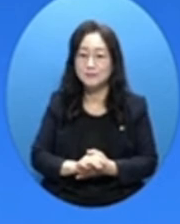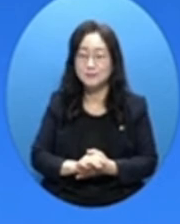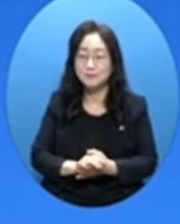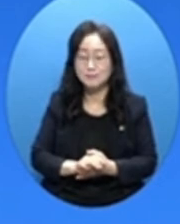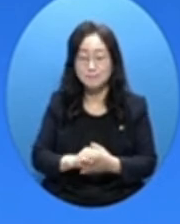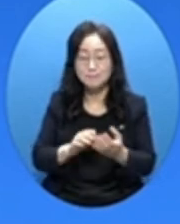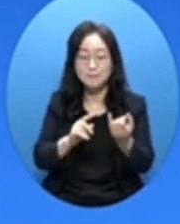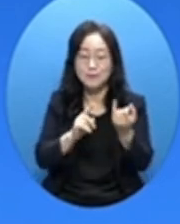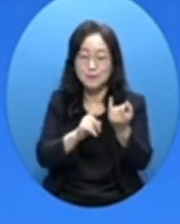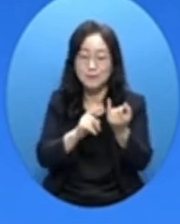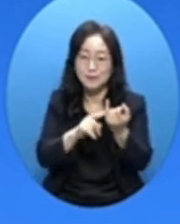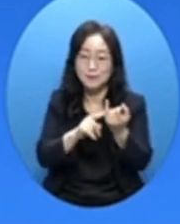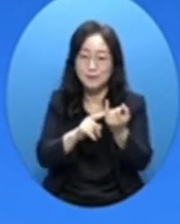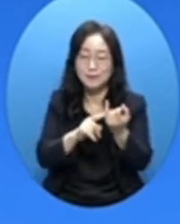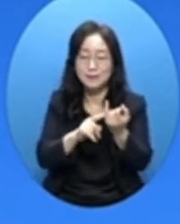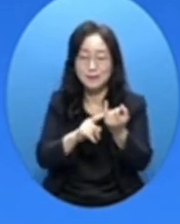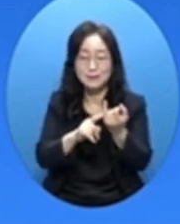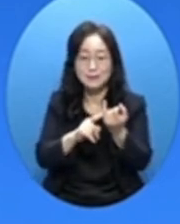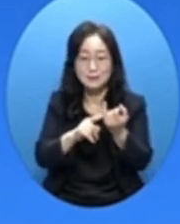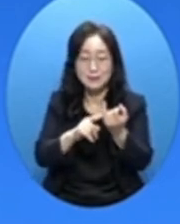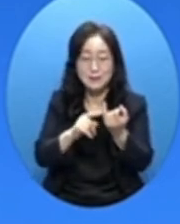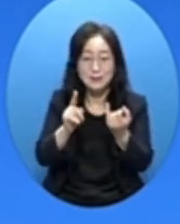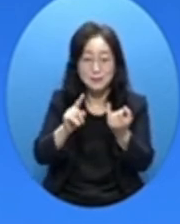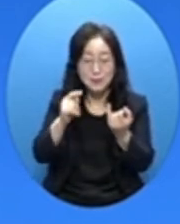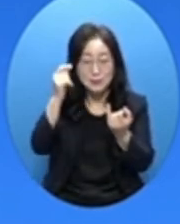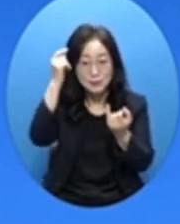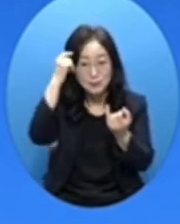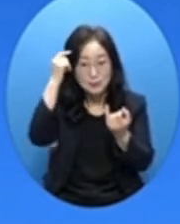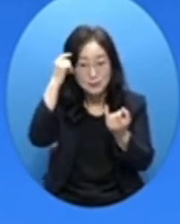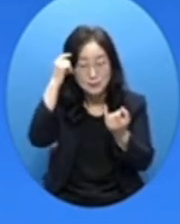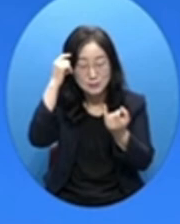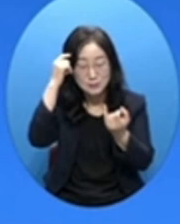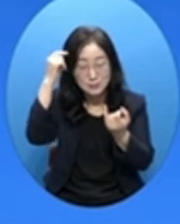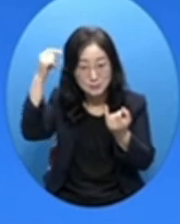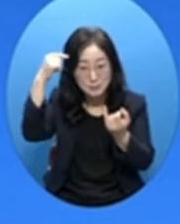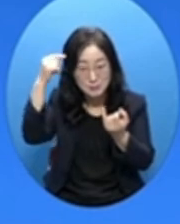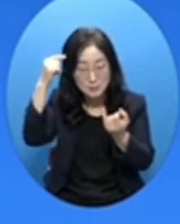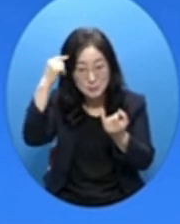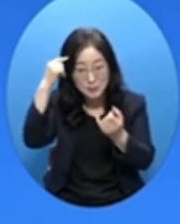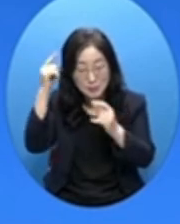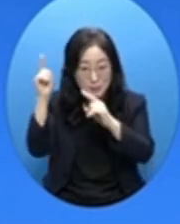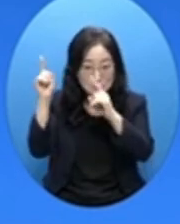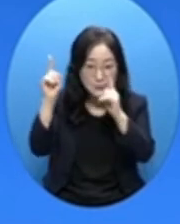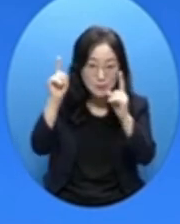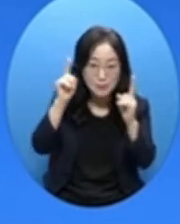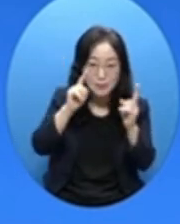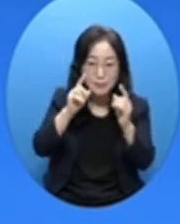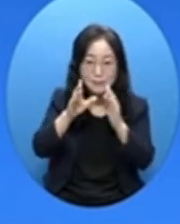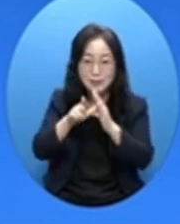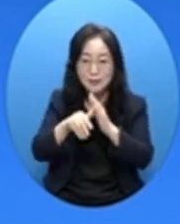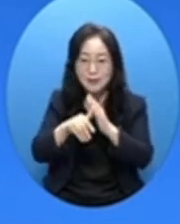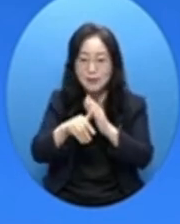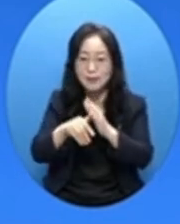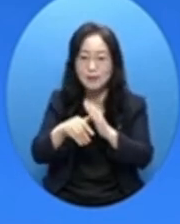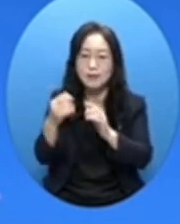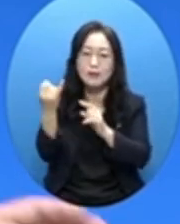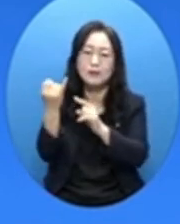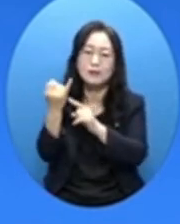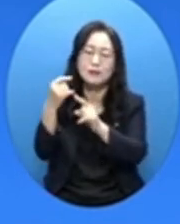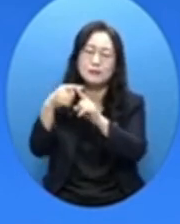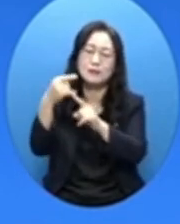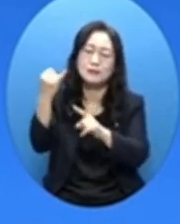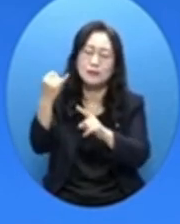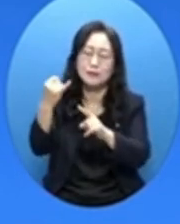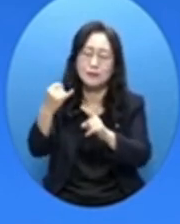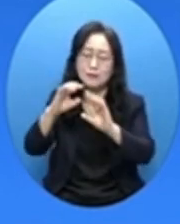점점점 정신병원에서 정신병이 안정됐을 때 그를 돌봐준 로라가 세상을